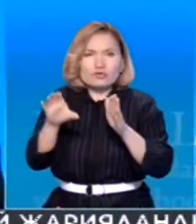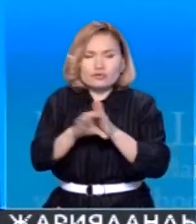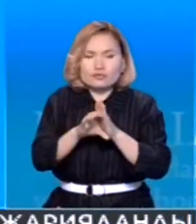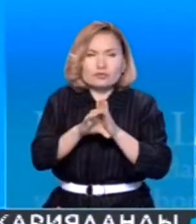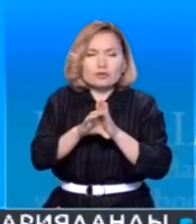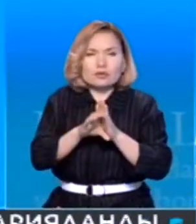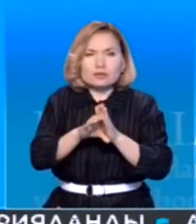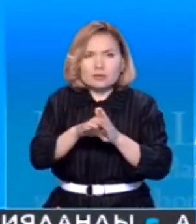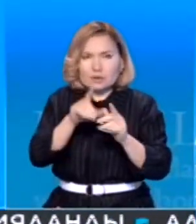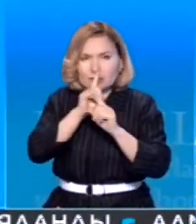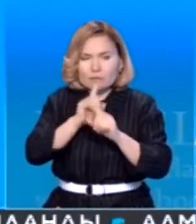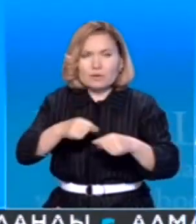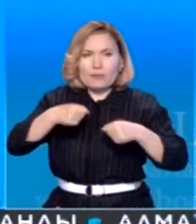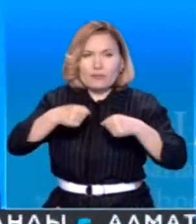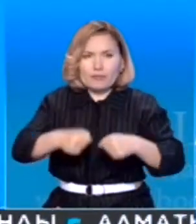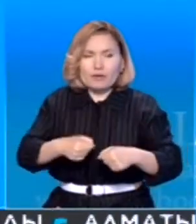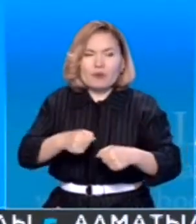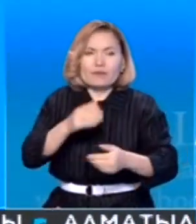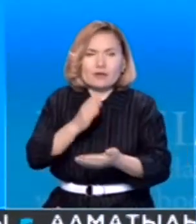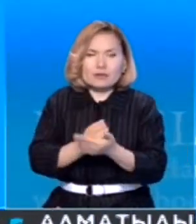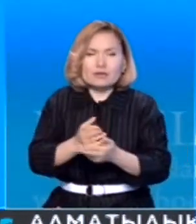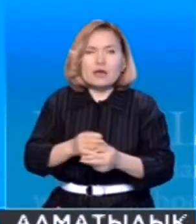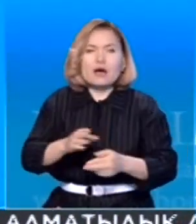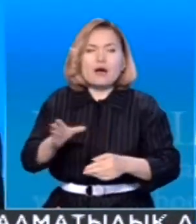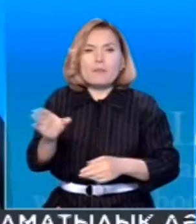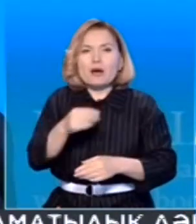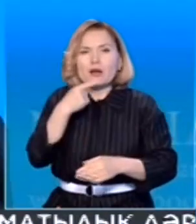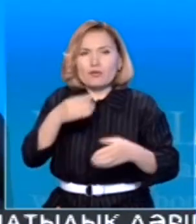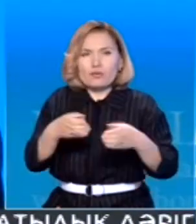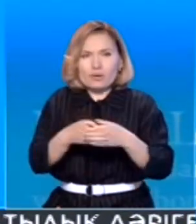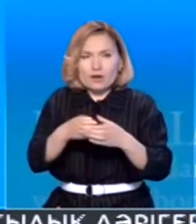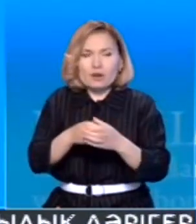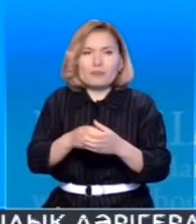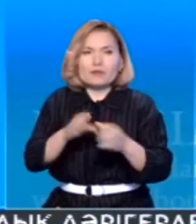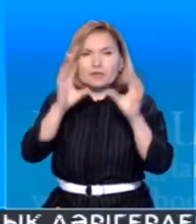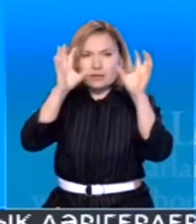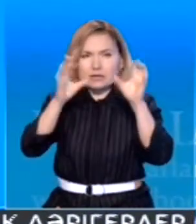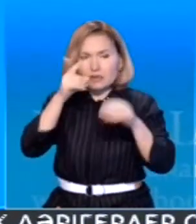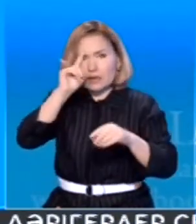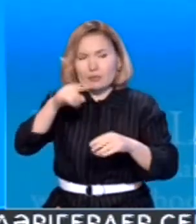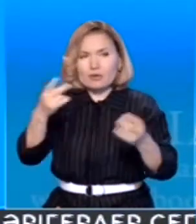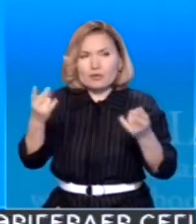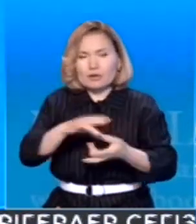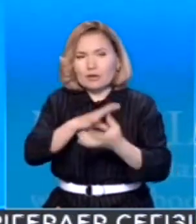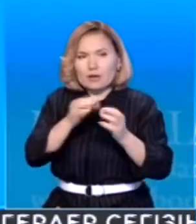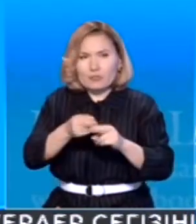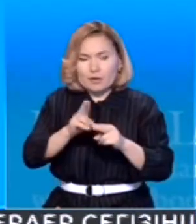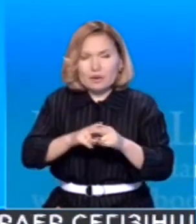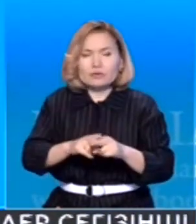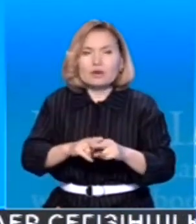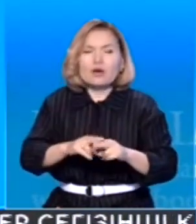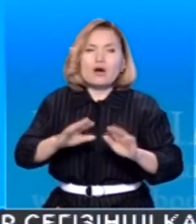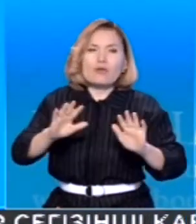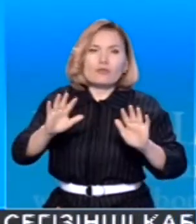енді уставты білу керек, заңды білу керек. Енді ертең ана бір ат десе